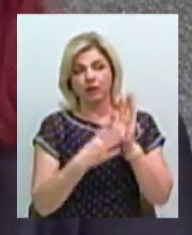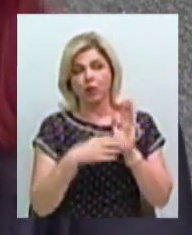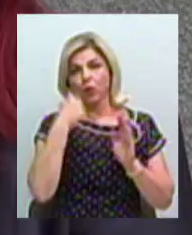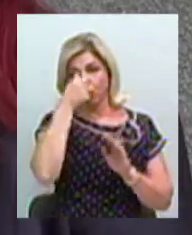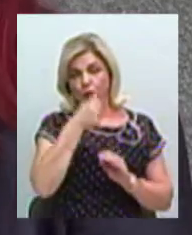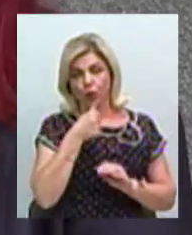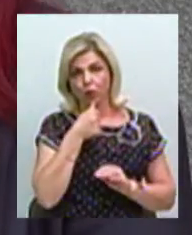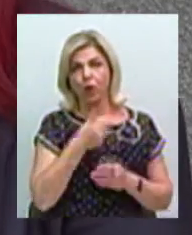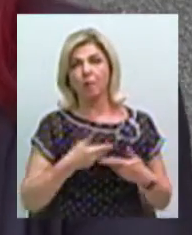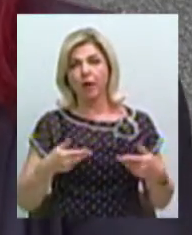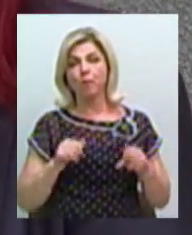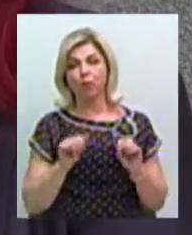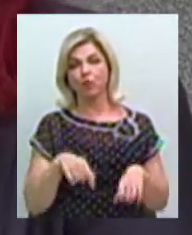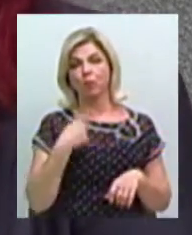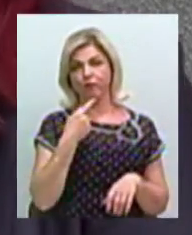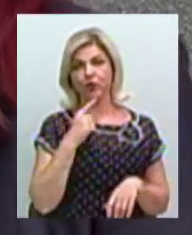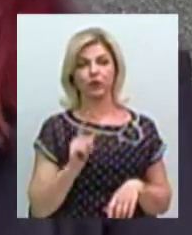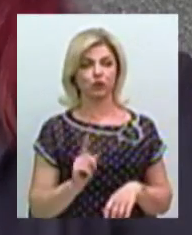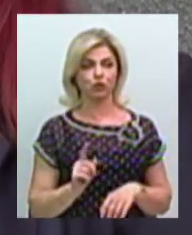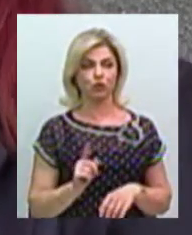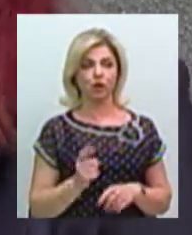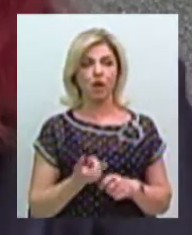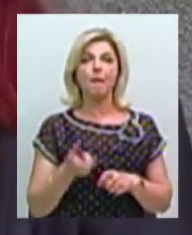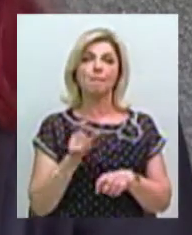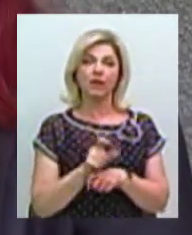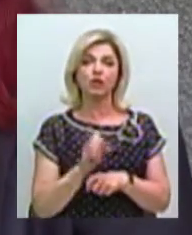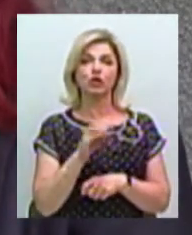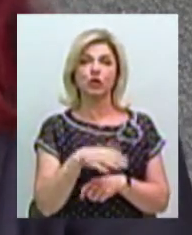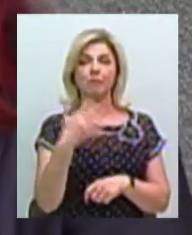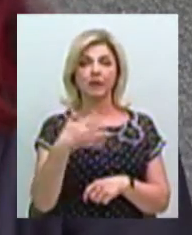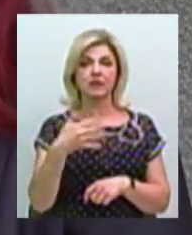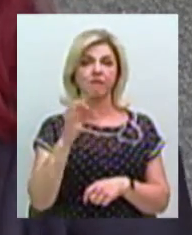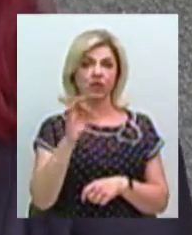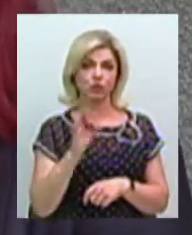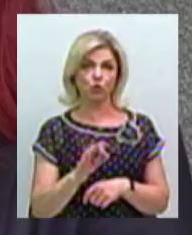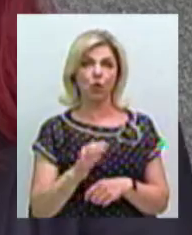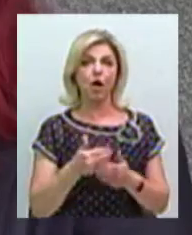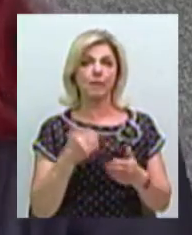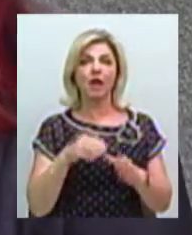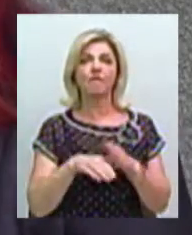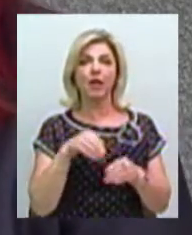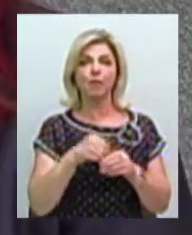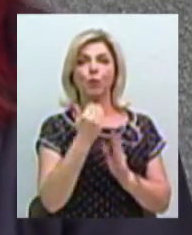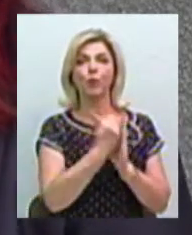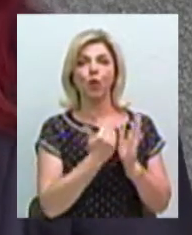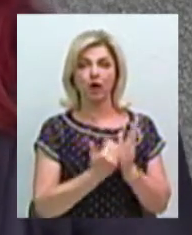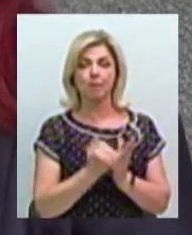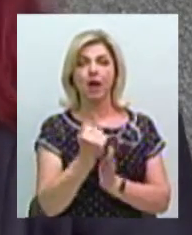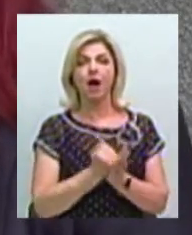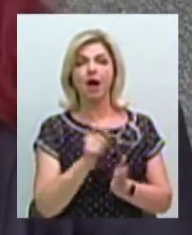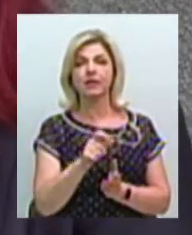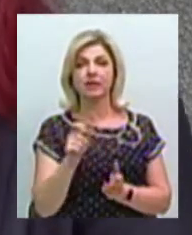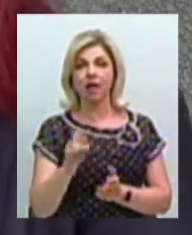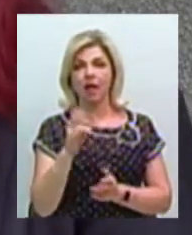2019 року, ми можемо говорити, що більш ніж 50% предвиборчої програми кандидата в